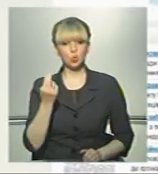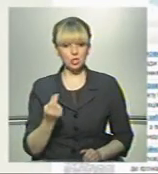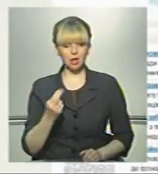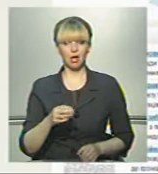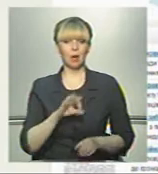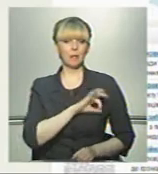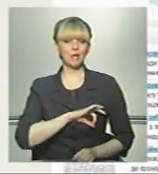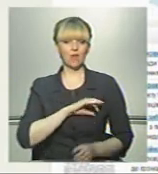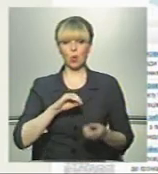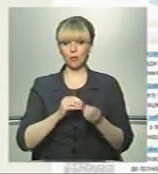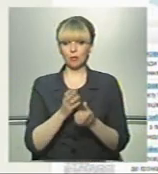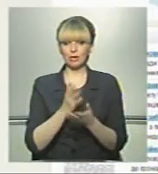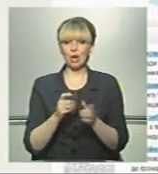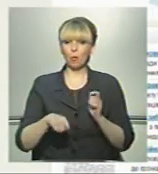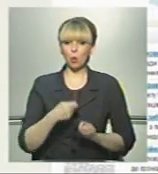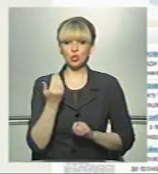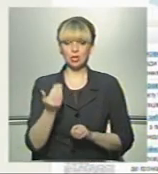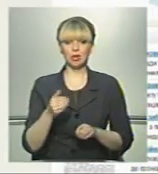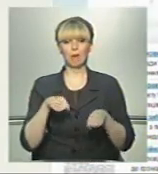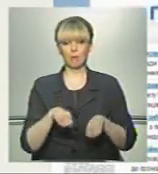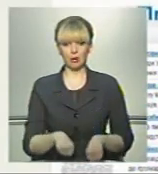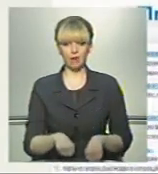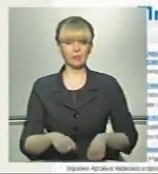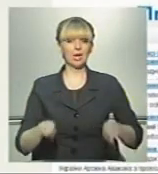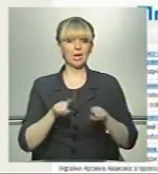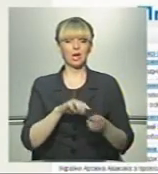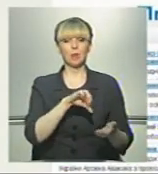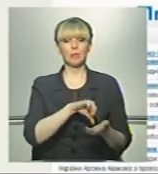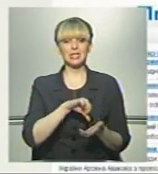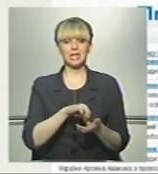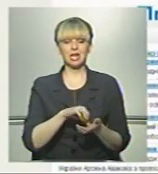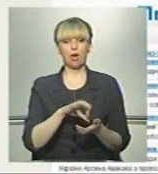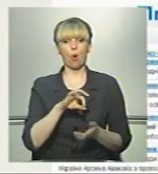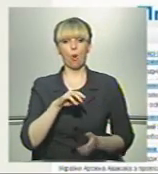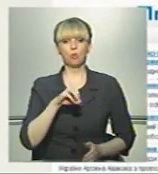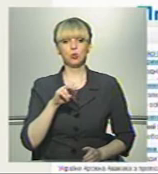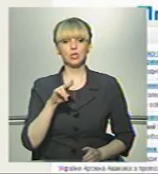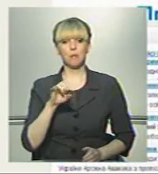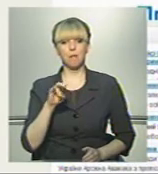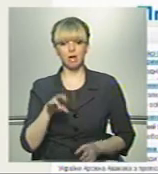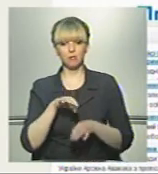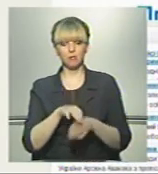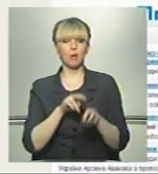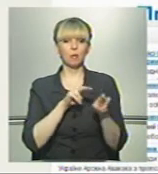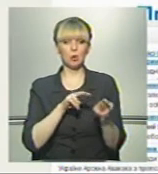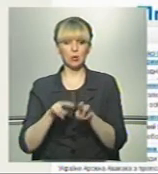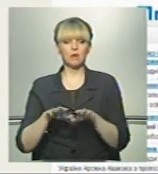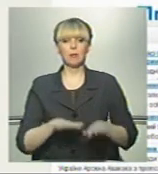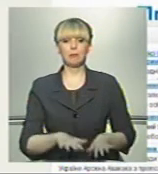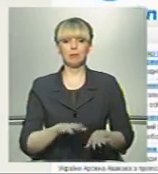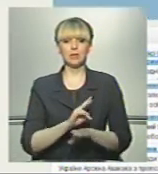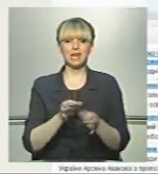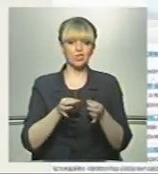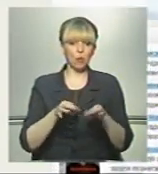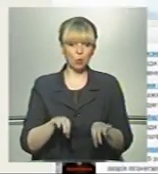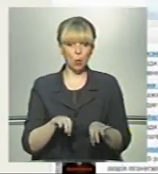та правових проблем, де є порушення їхніх прав. Також представник омбудсмена проводитиме моніторинг місць